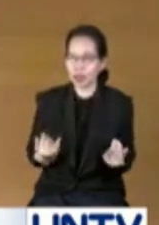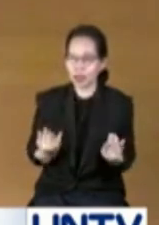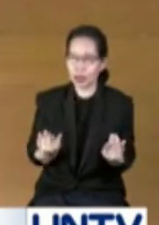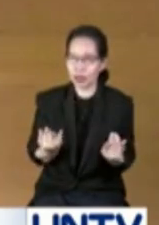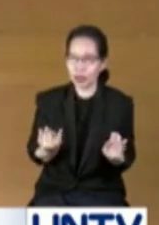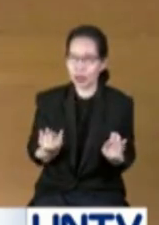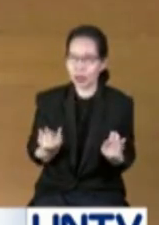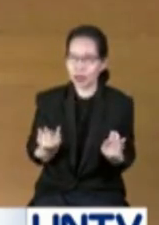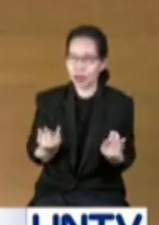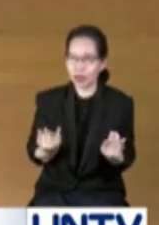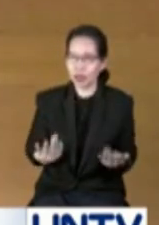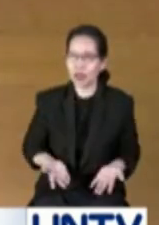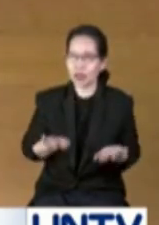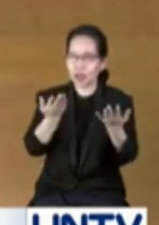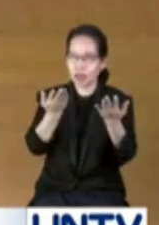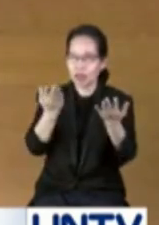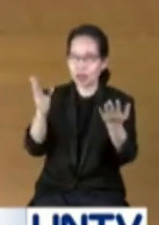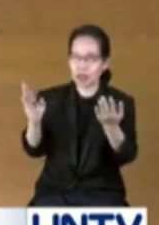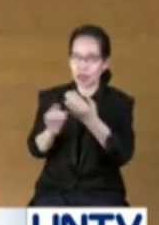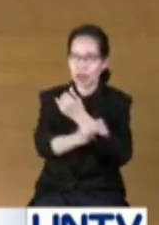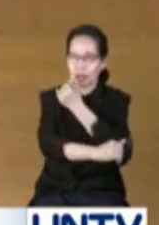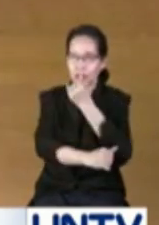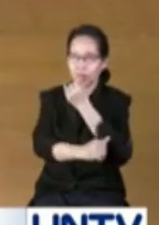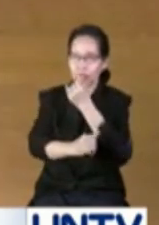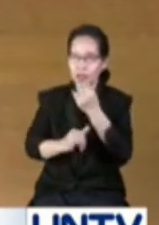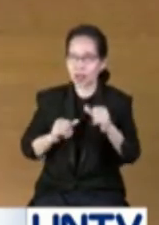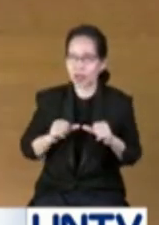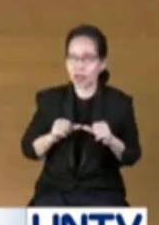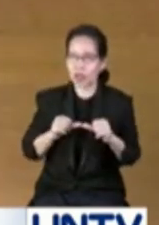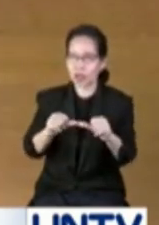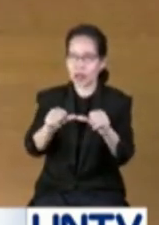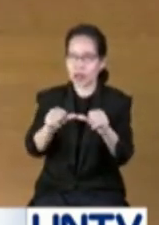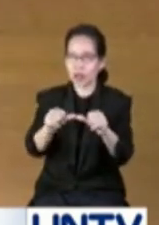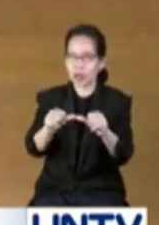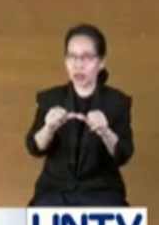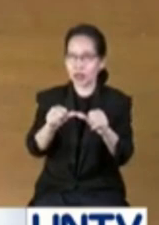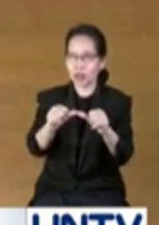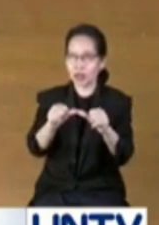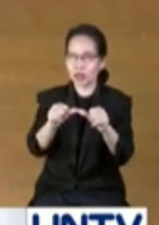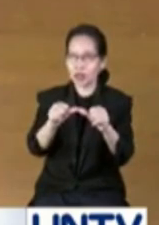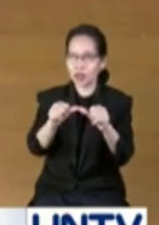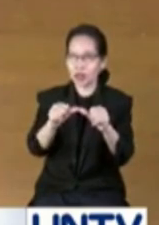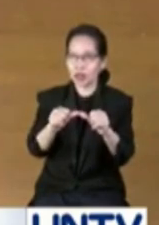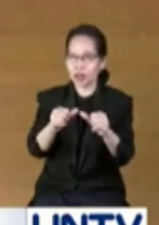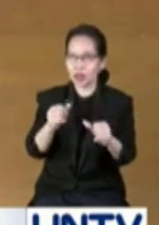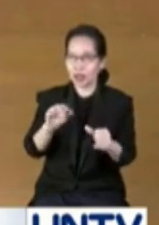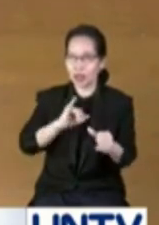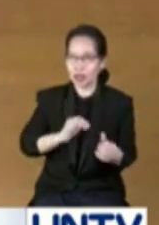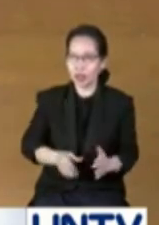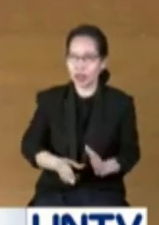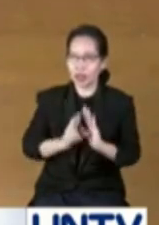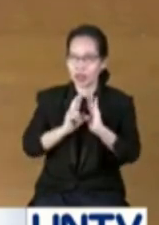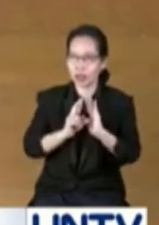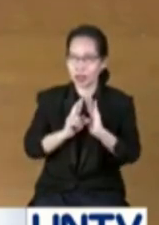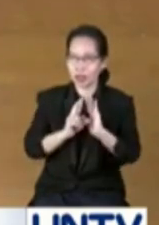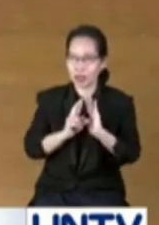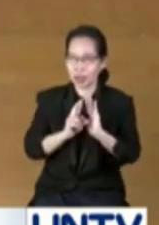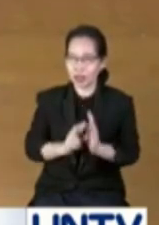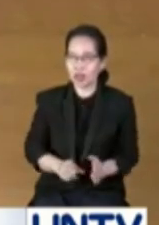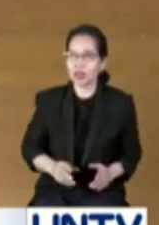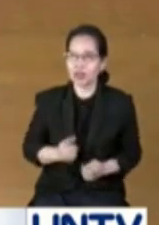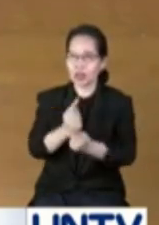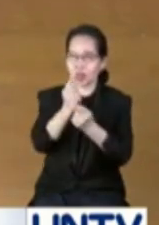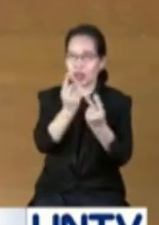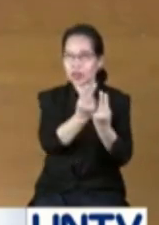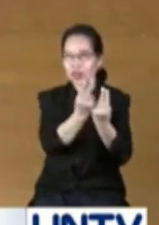pagbangon ng ating bayan ay magpapatuloy pa. Hinihiling ko ang inyong tiwala at pakikiisa. Sa